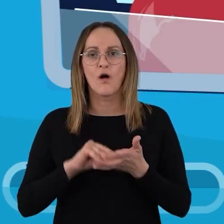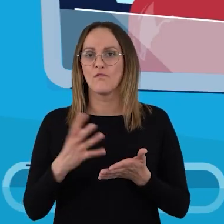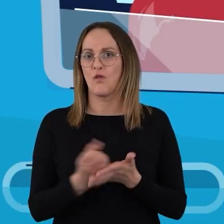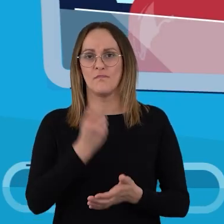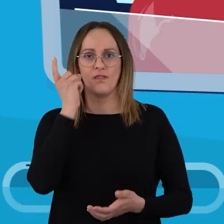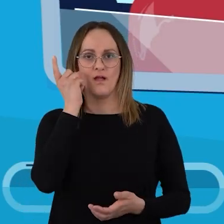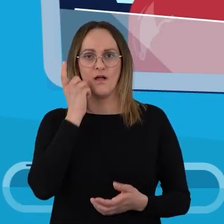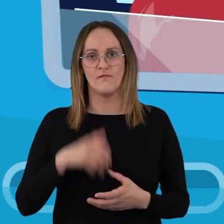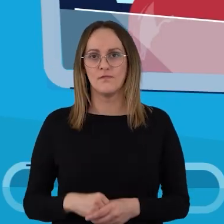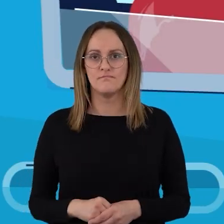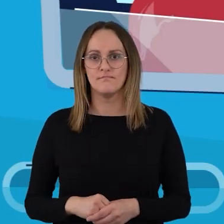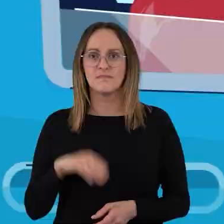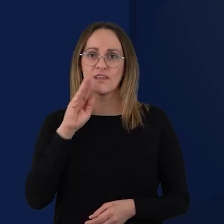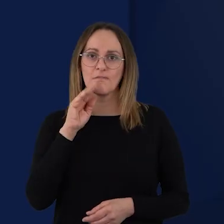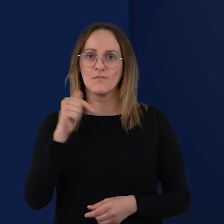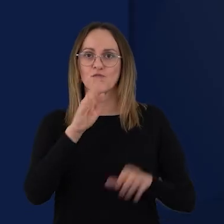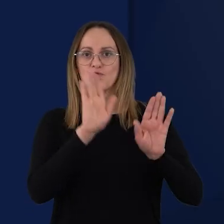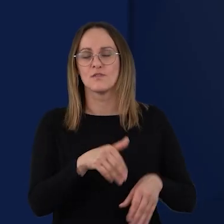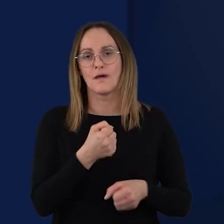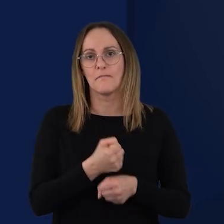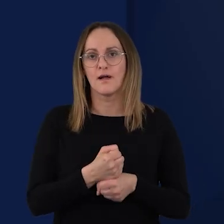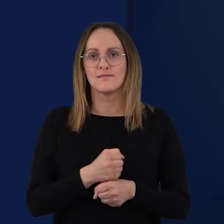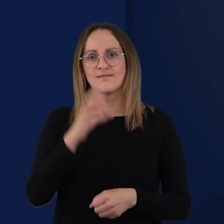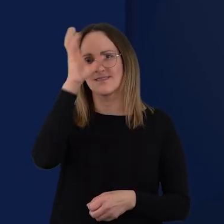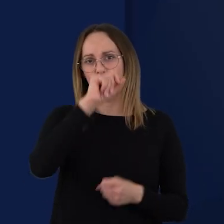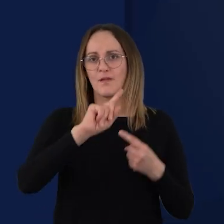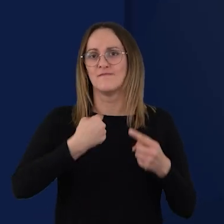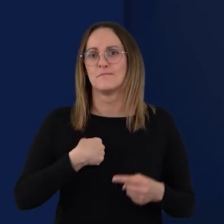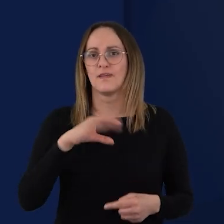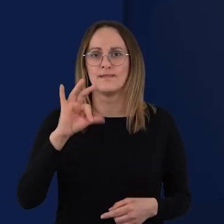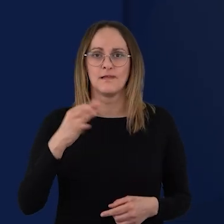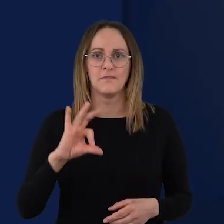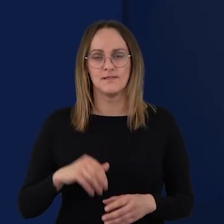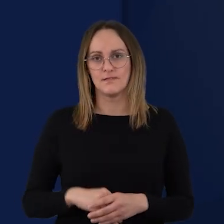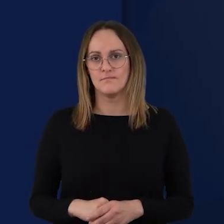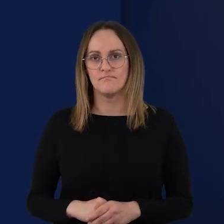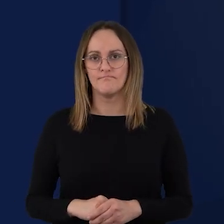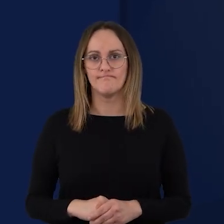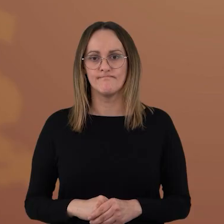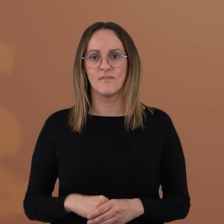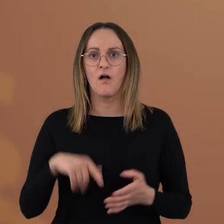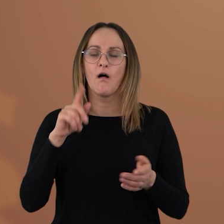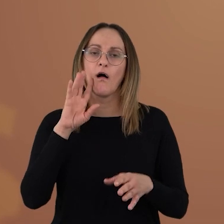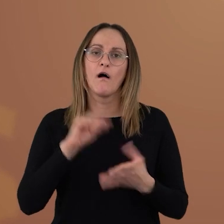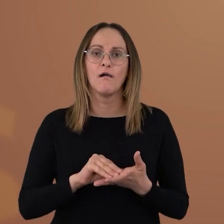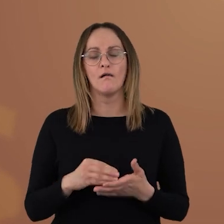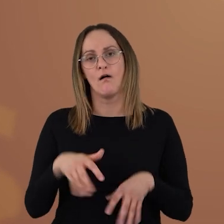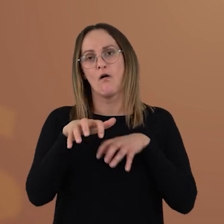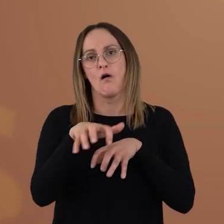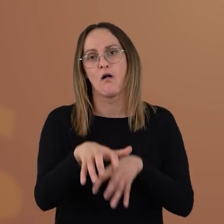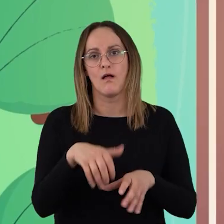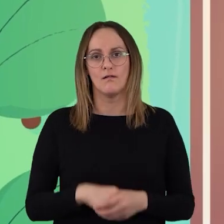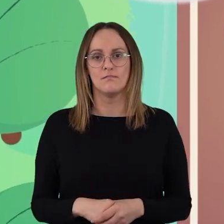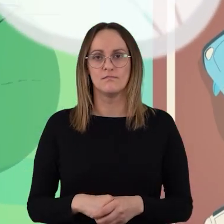Znowu nie odbiera. Pewnie musiała zostać w pracy i nawet nie napisała. I w dodatku ten